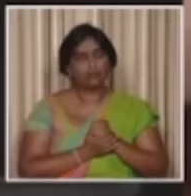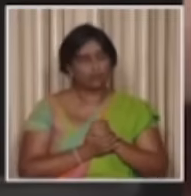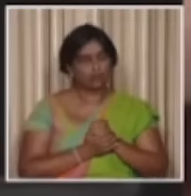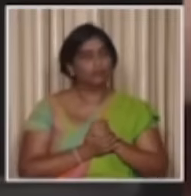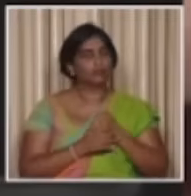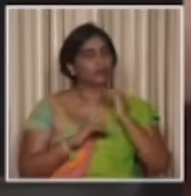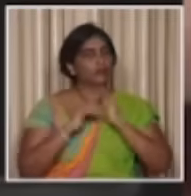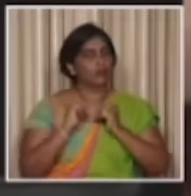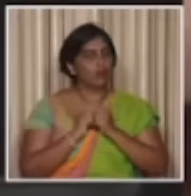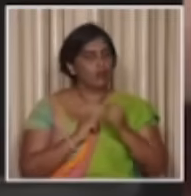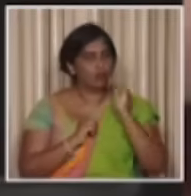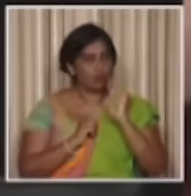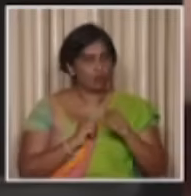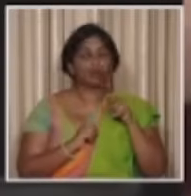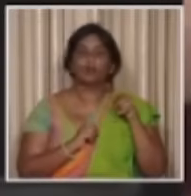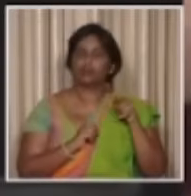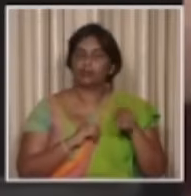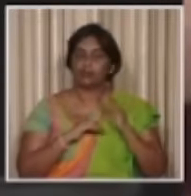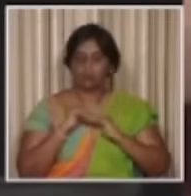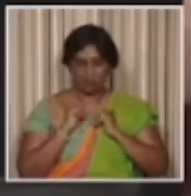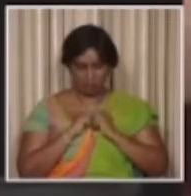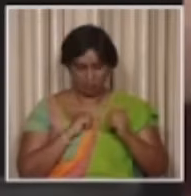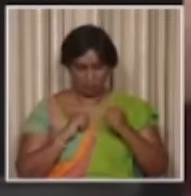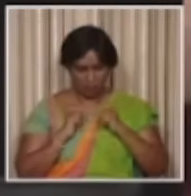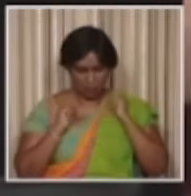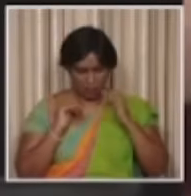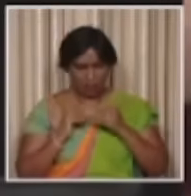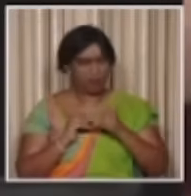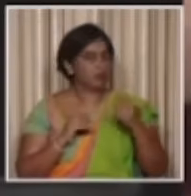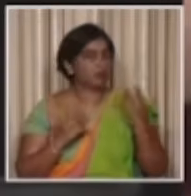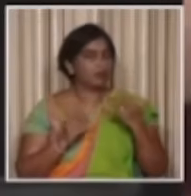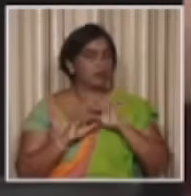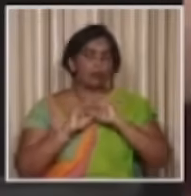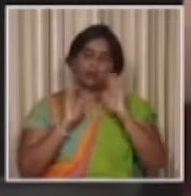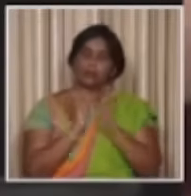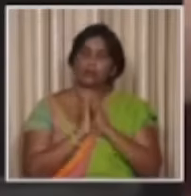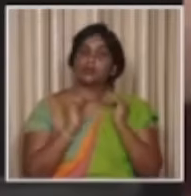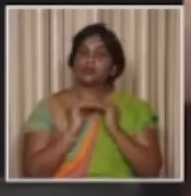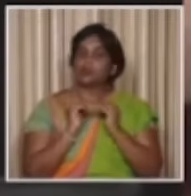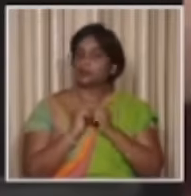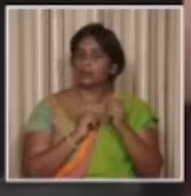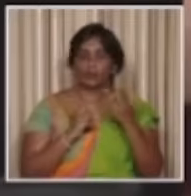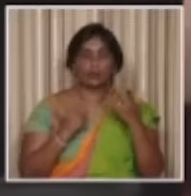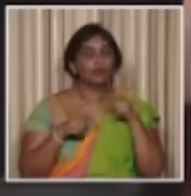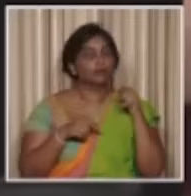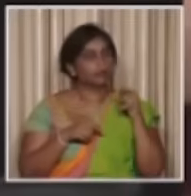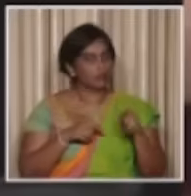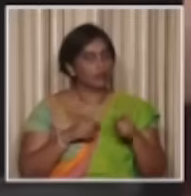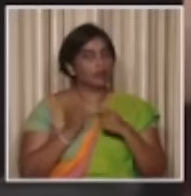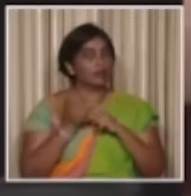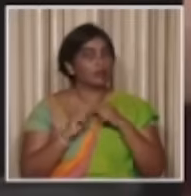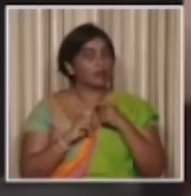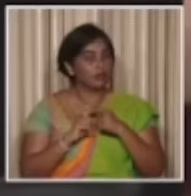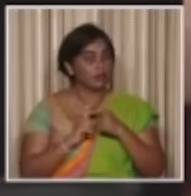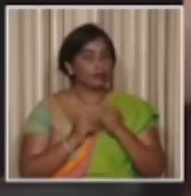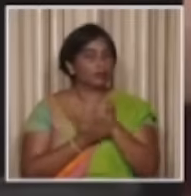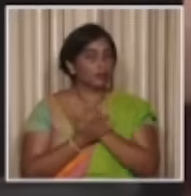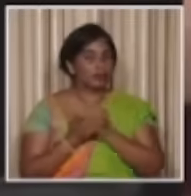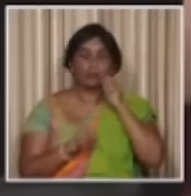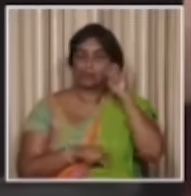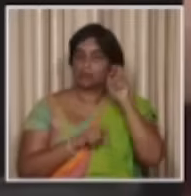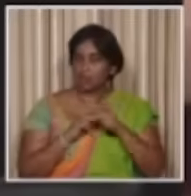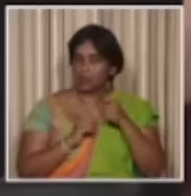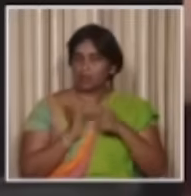karaganna wedapulilak tiyenne oni anne wedapulila kriyaatmaka wenne ne samowa meka kriyaatmaka wenne ne me badu gewana sielu